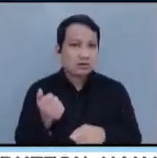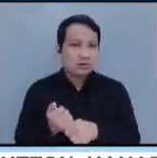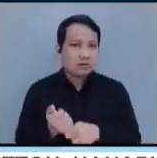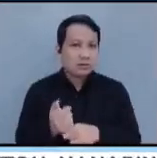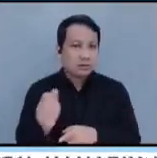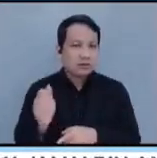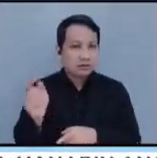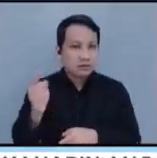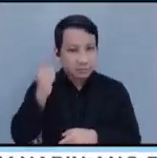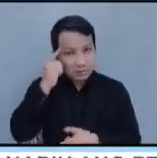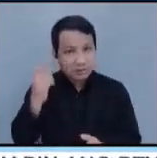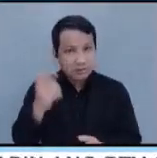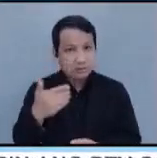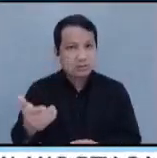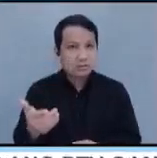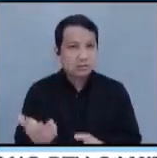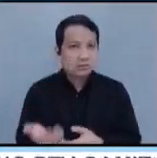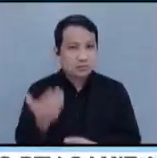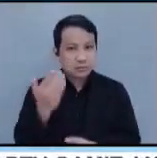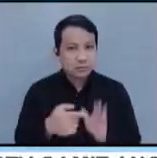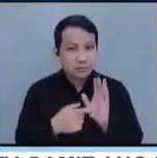langas show ng and Shine Pilipinas